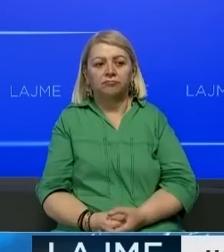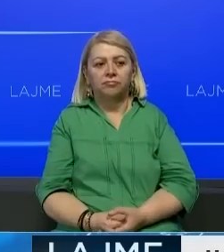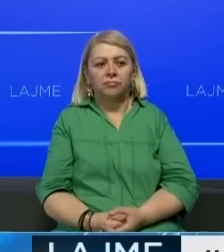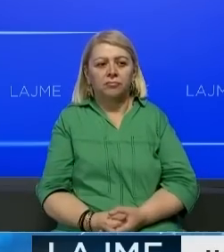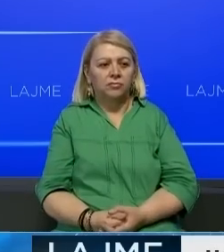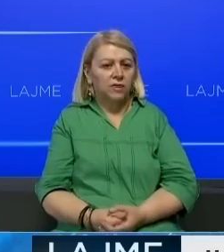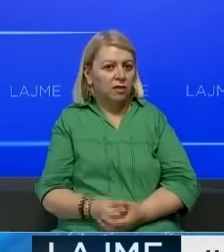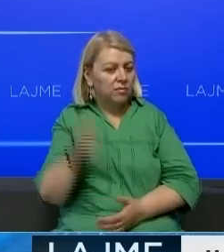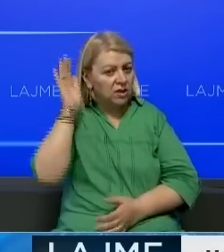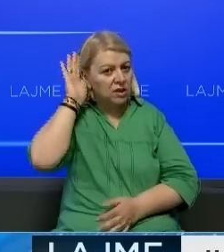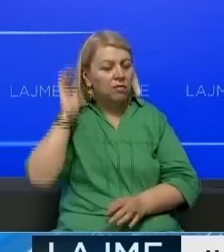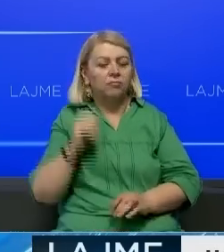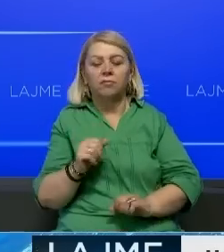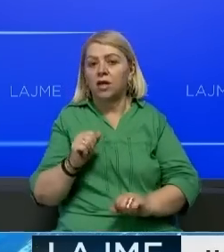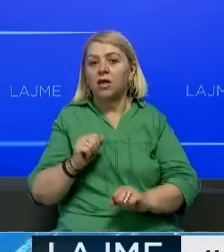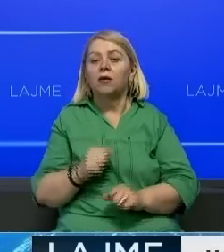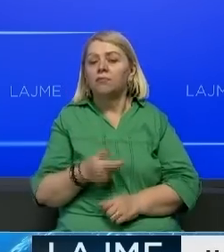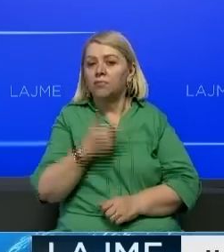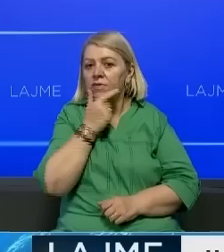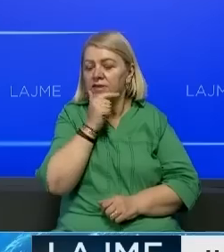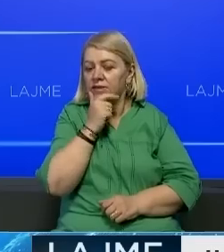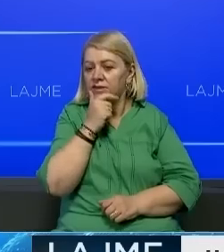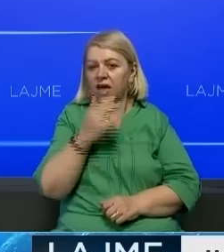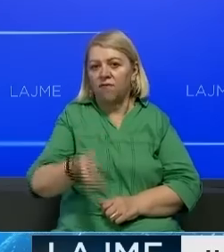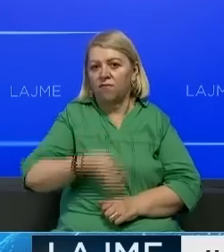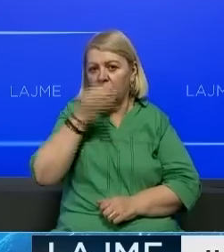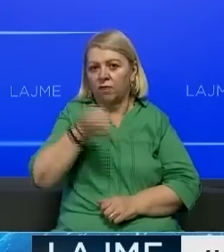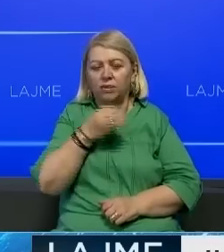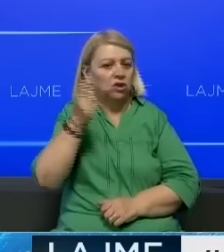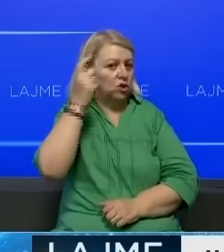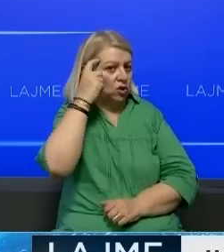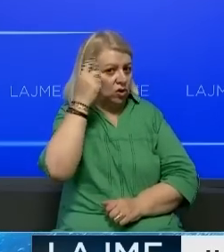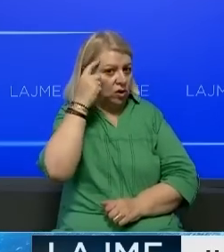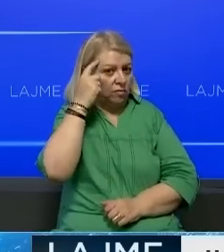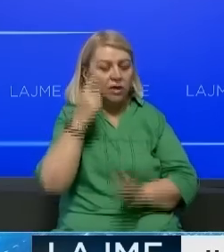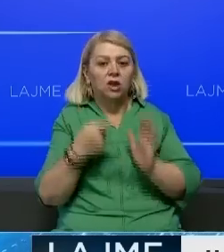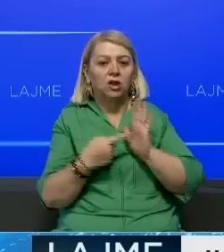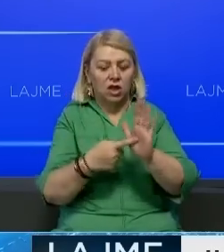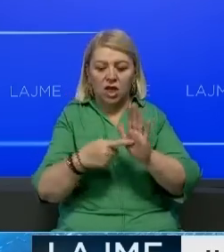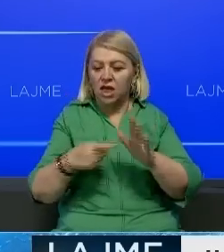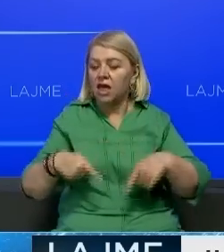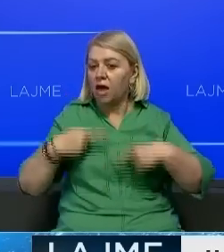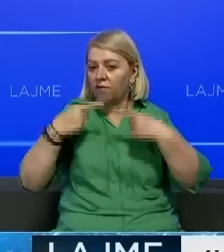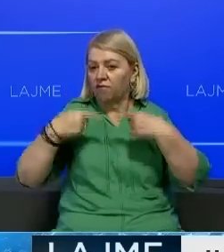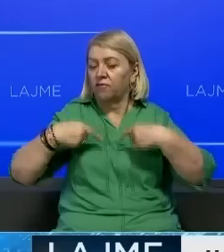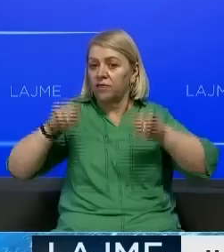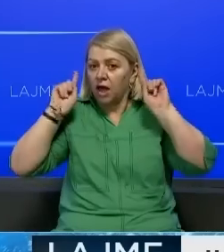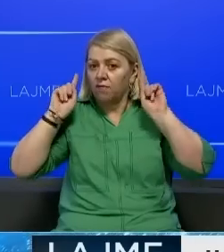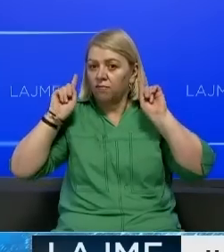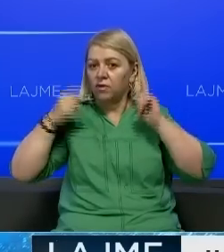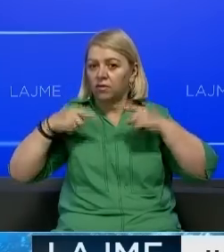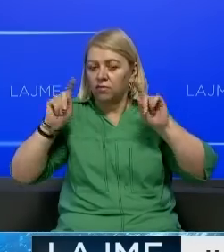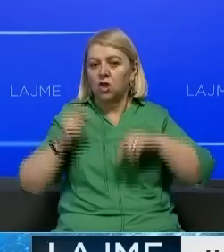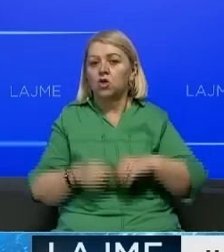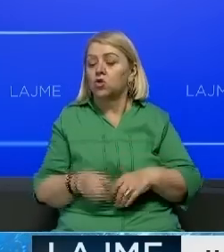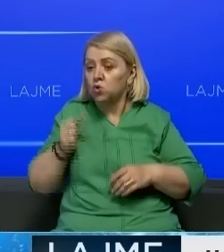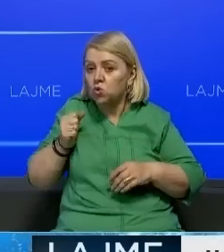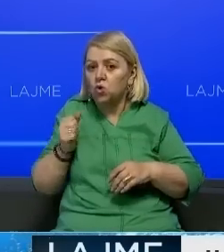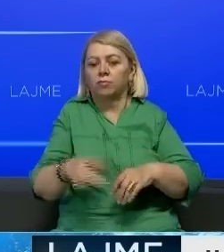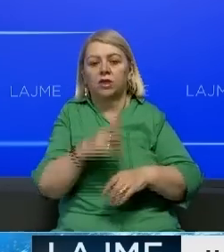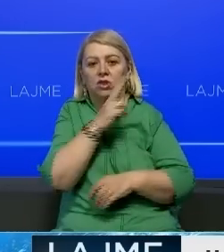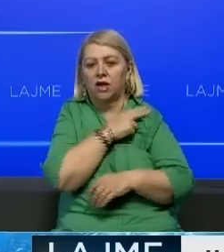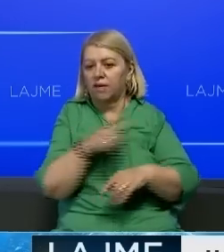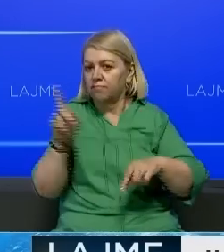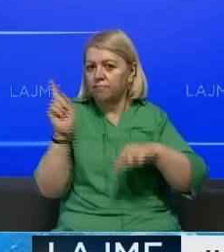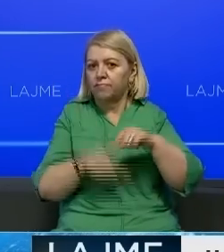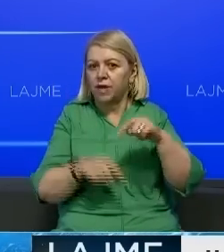Ministria e Mbrojtjes së Britanisë së Madhe ka thënë se informatat nga agjencitë e inteligjencës tregojnë se gjatë javave të kaluara Rusia ka larguar një numër të generalëve të